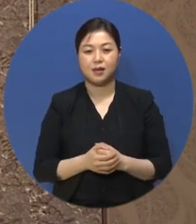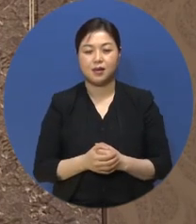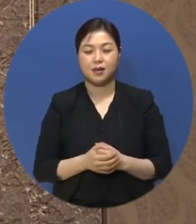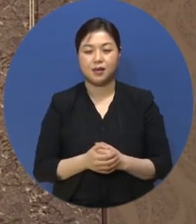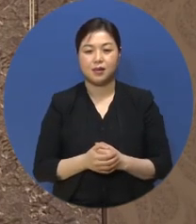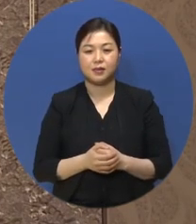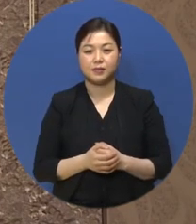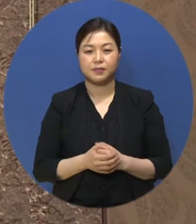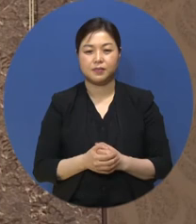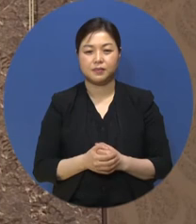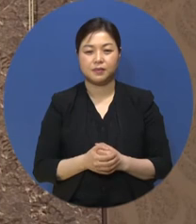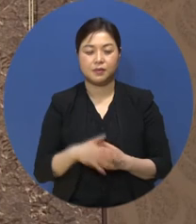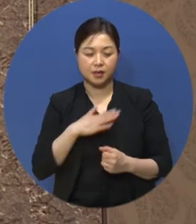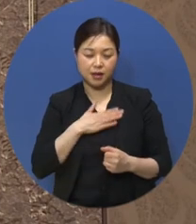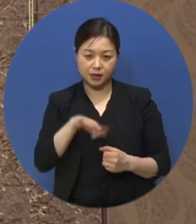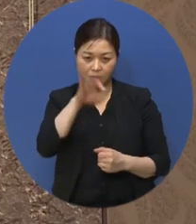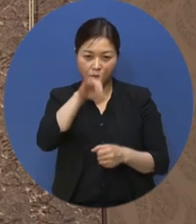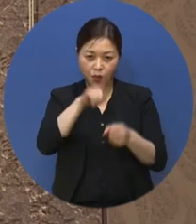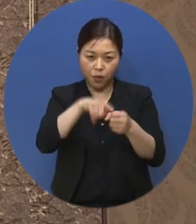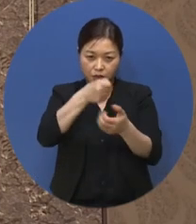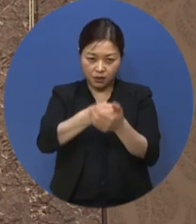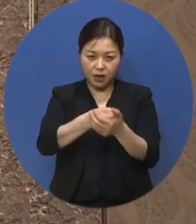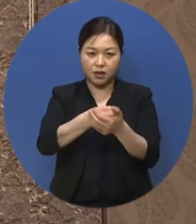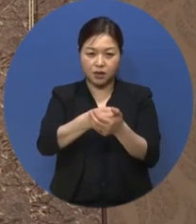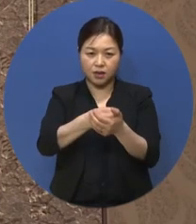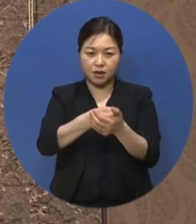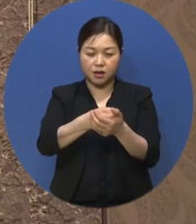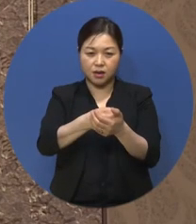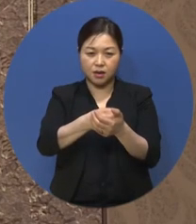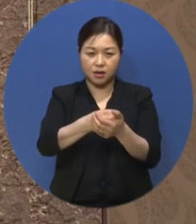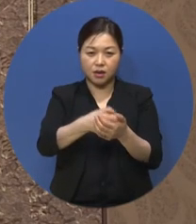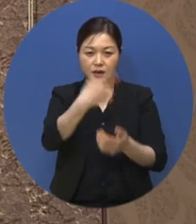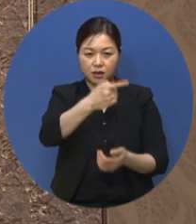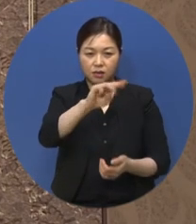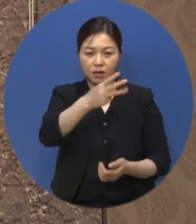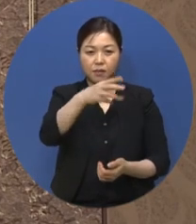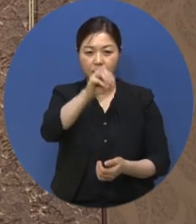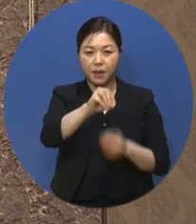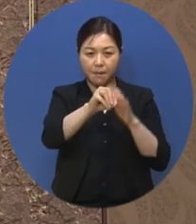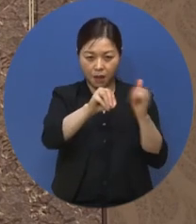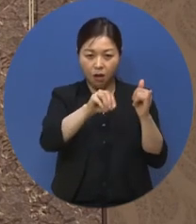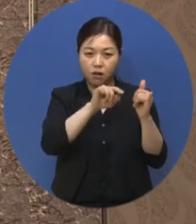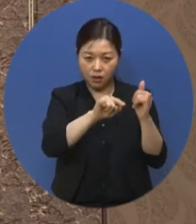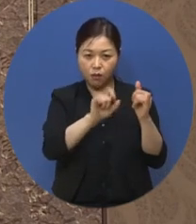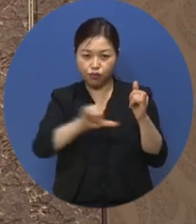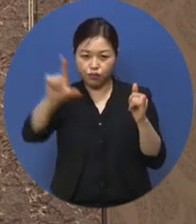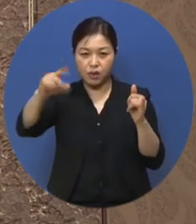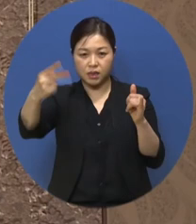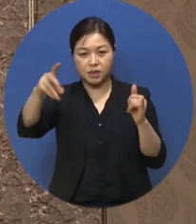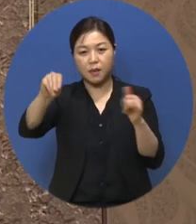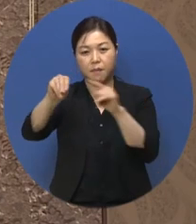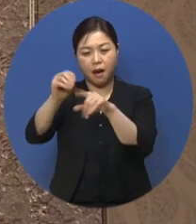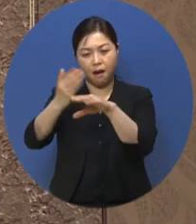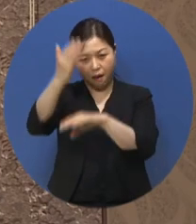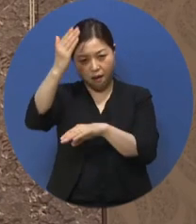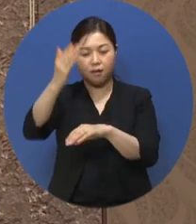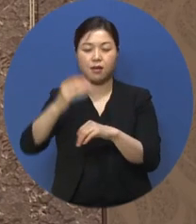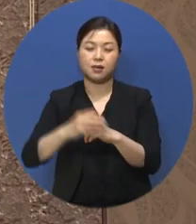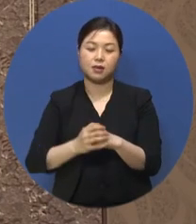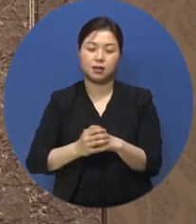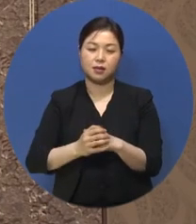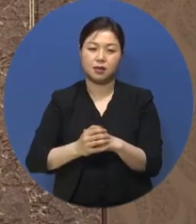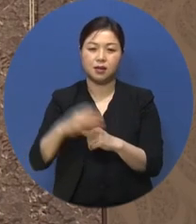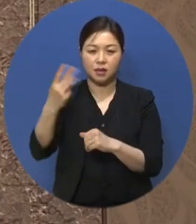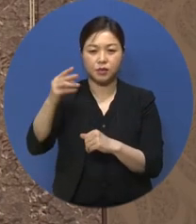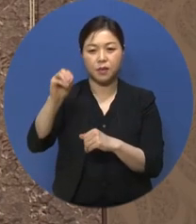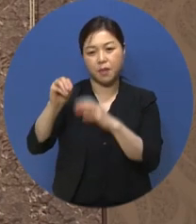뭐 우리가 처음 목표 잡았던 1,300만 명에서 관광이 2,000만을 넘어가서 네.